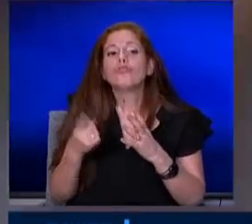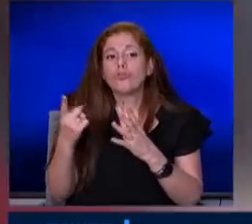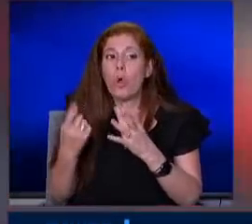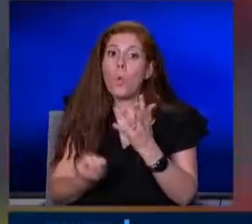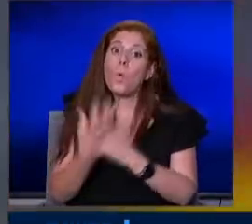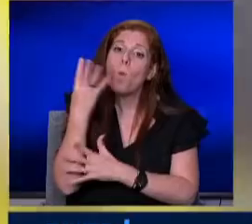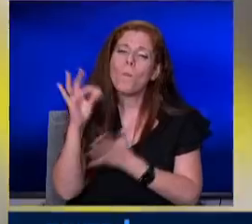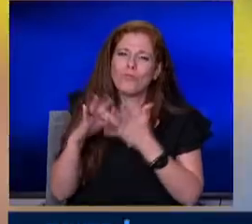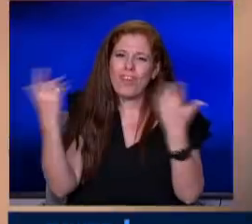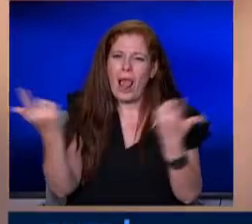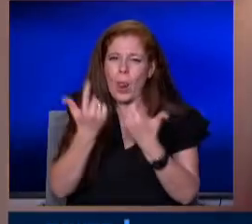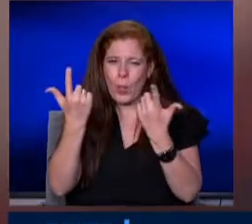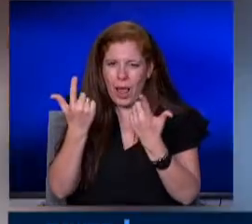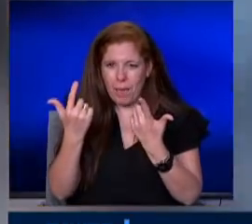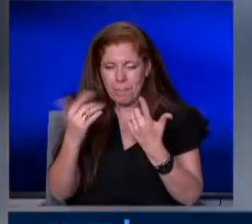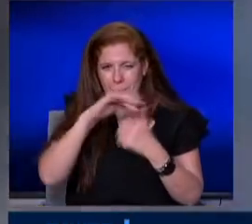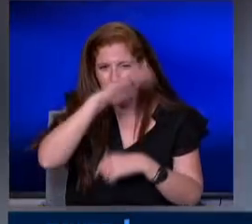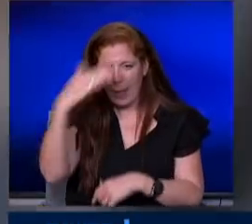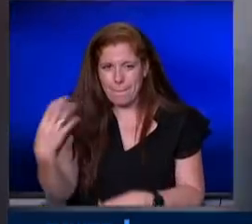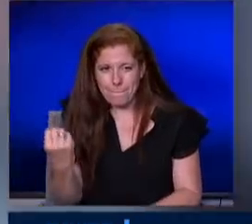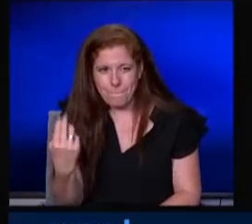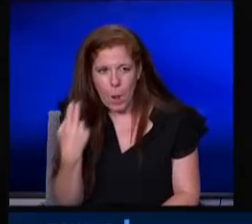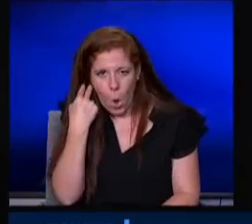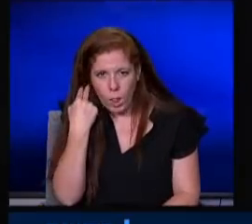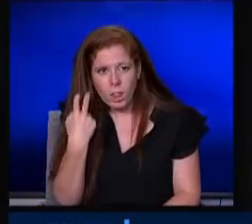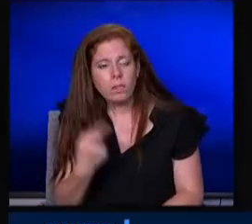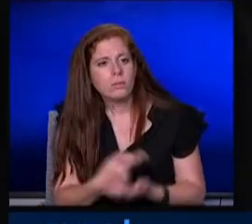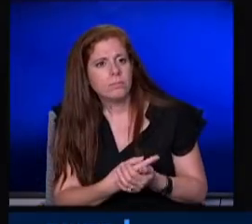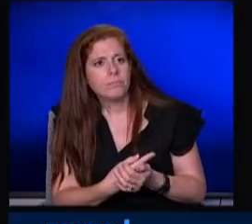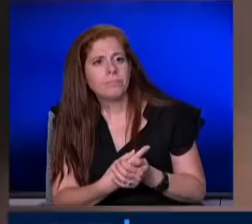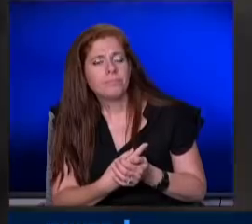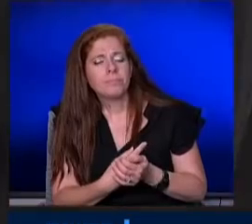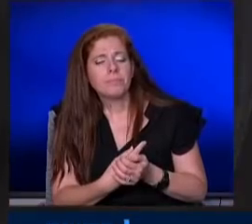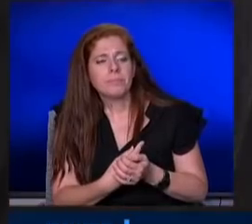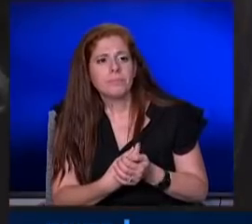לטובת ההילולה במירון. אתה אפילו לא יודע מה זה.